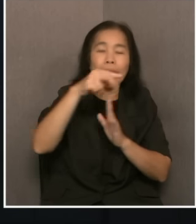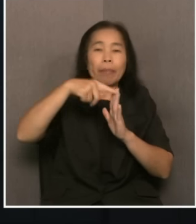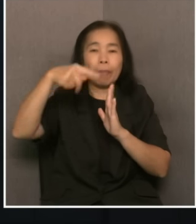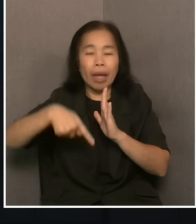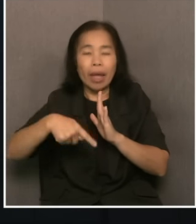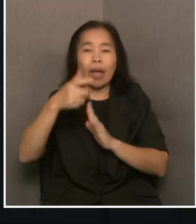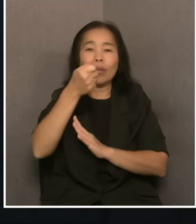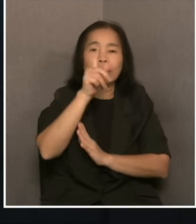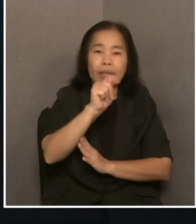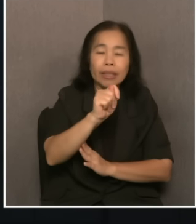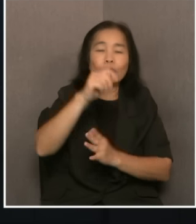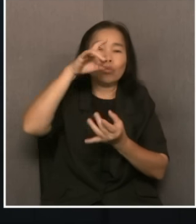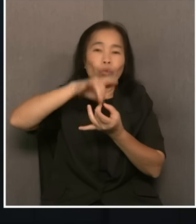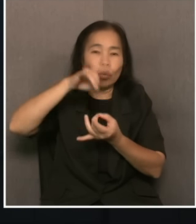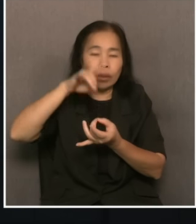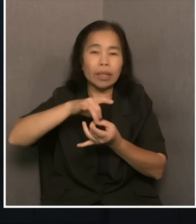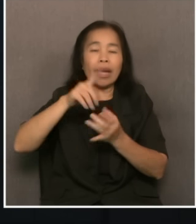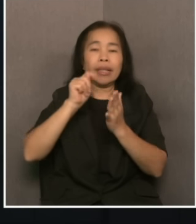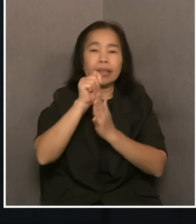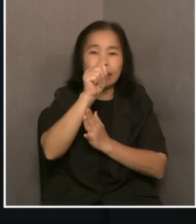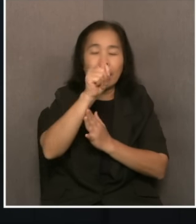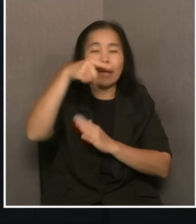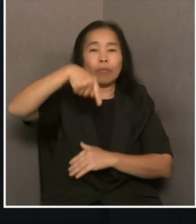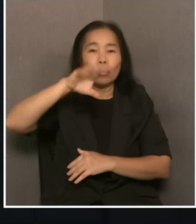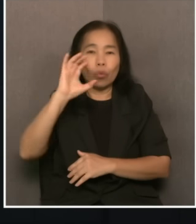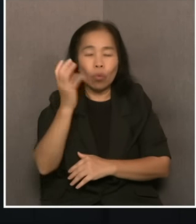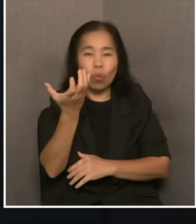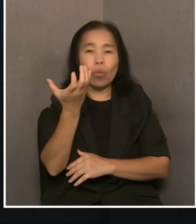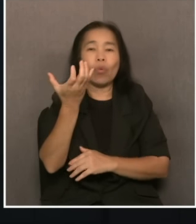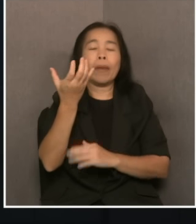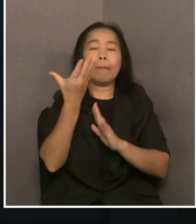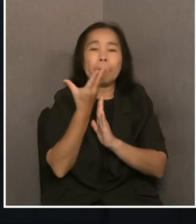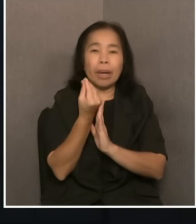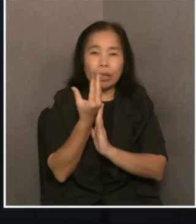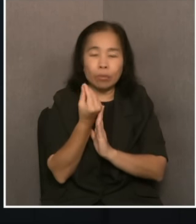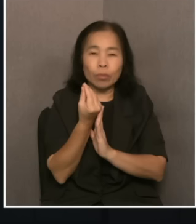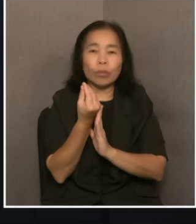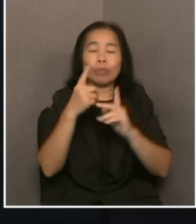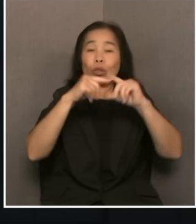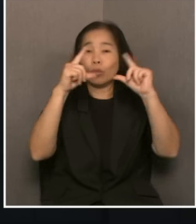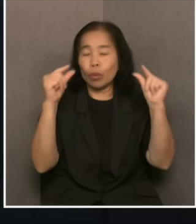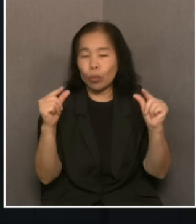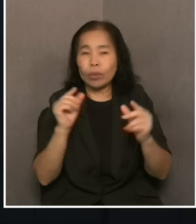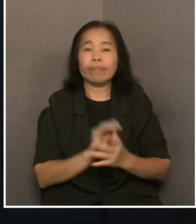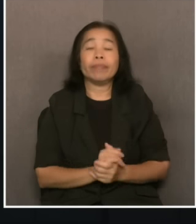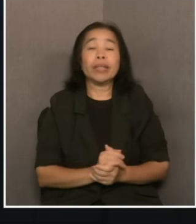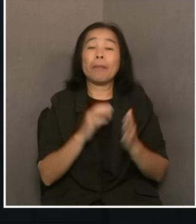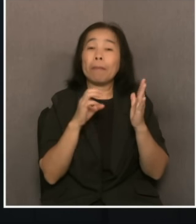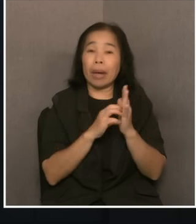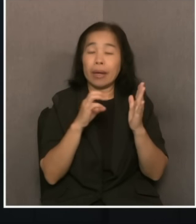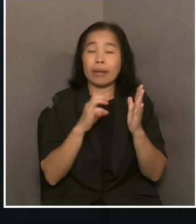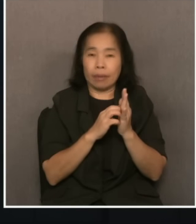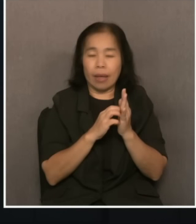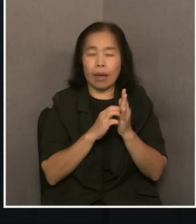อุตรดิตถ์สุโขทัยตากพิษณุโลกและเพชรบูรณ์ครับเขยิบมาที่ภาคกลางนะครับพรุ่งนี้